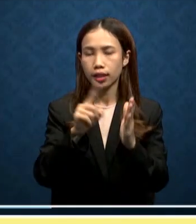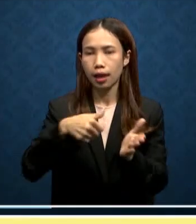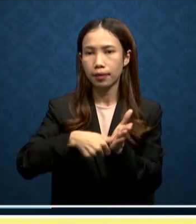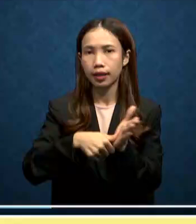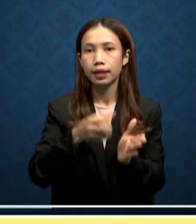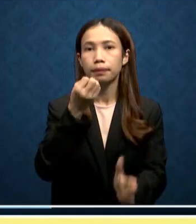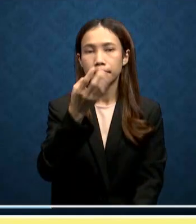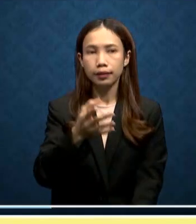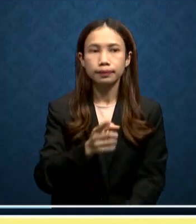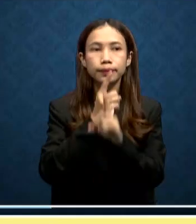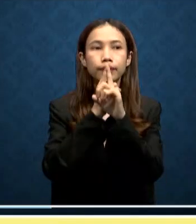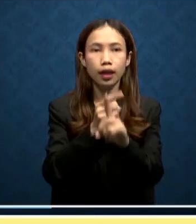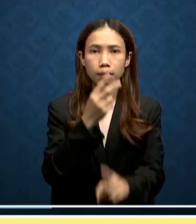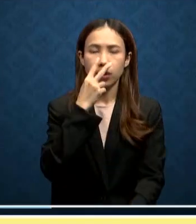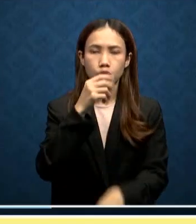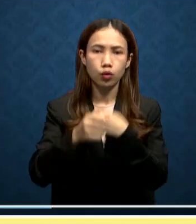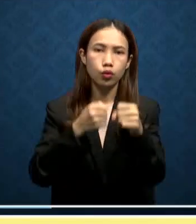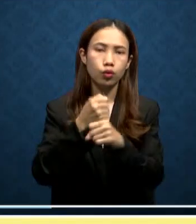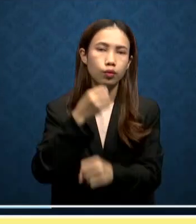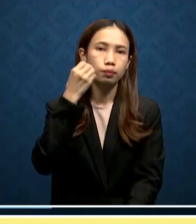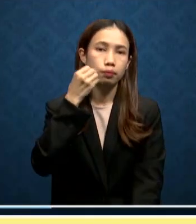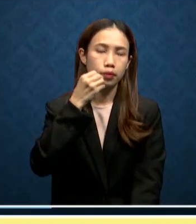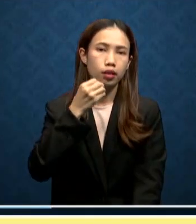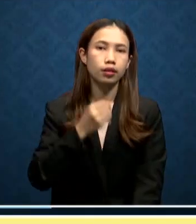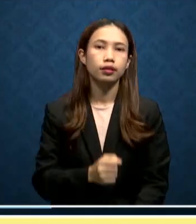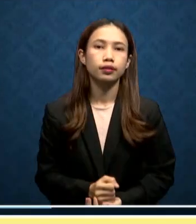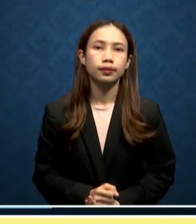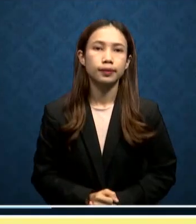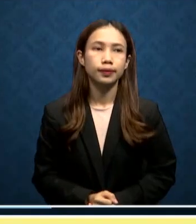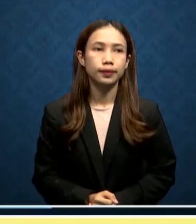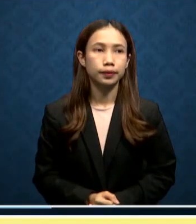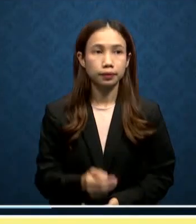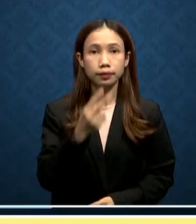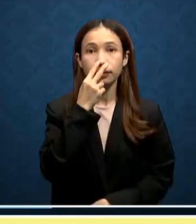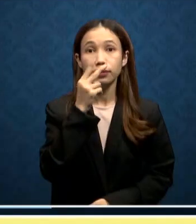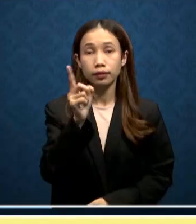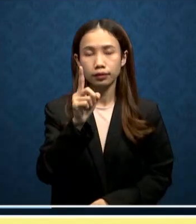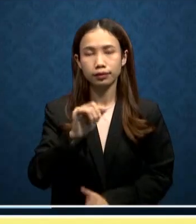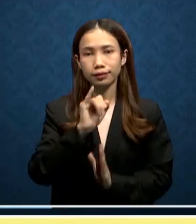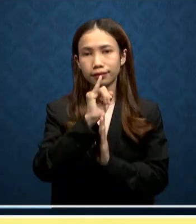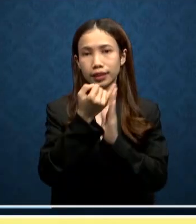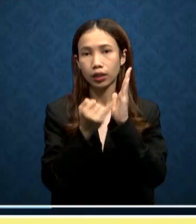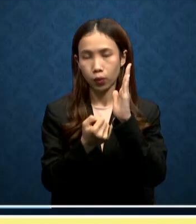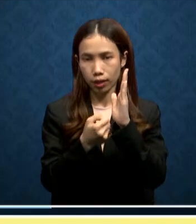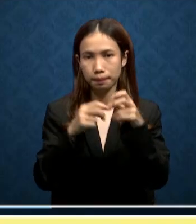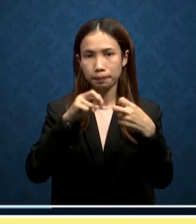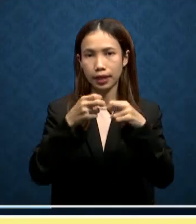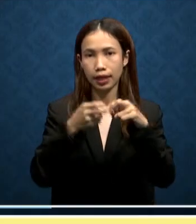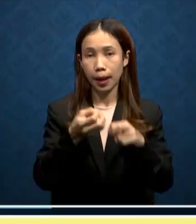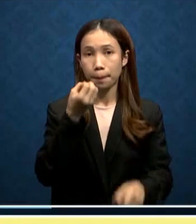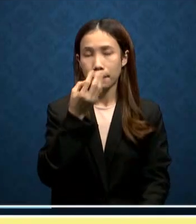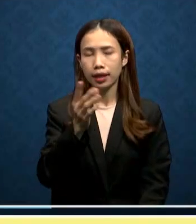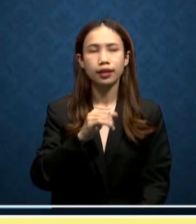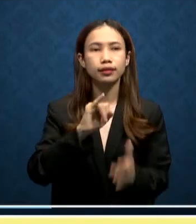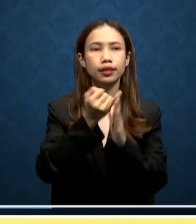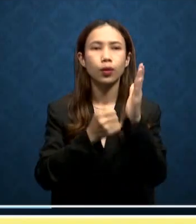หลายหลายปีงบประมาณแล้วนะครับเอ่อก็จะเห็นว่าจังหวัดที่มีปัญหาคือก็จังหวัด